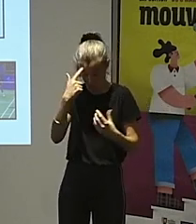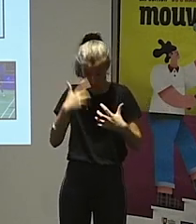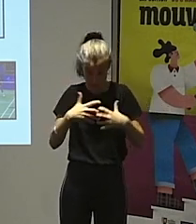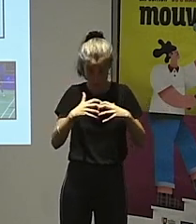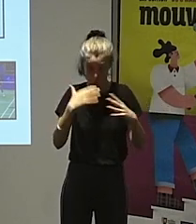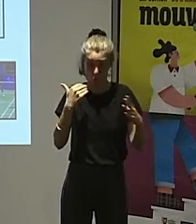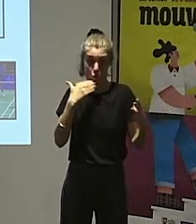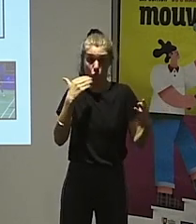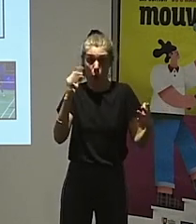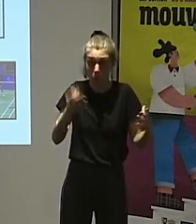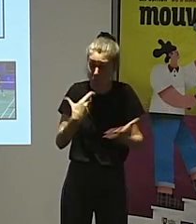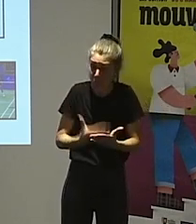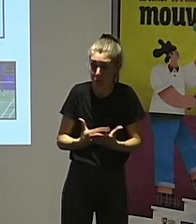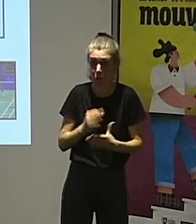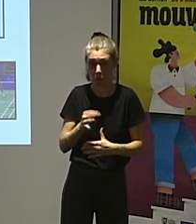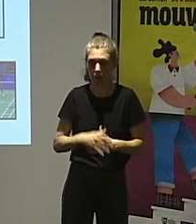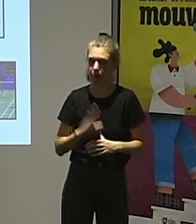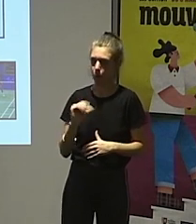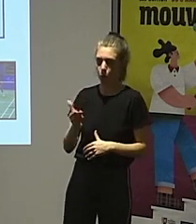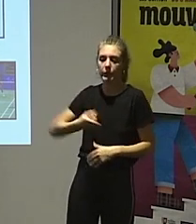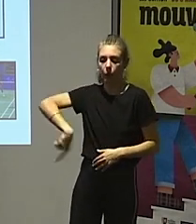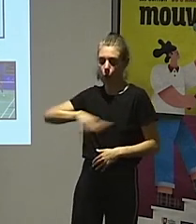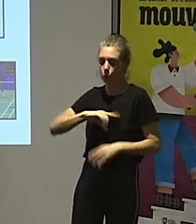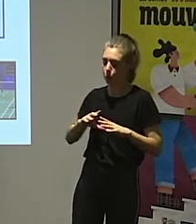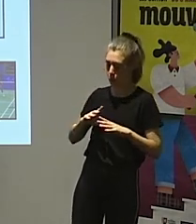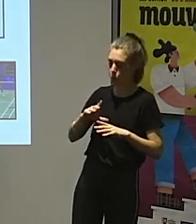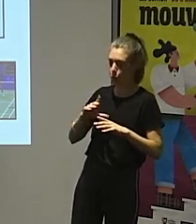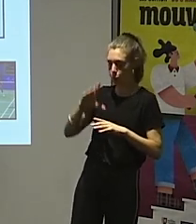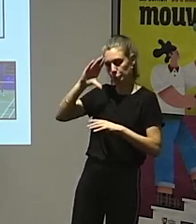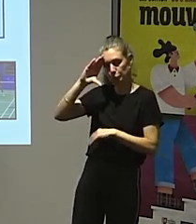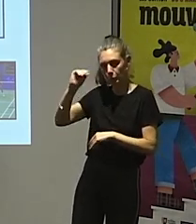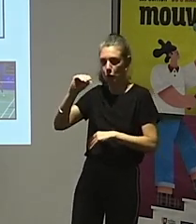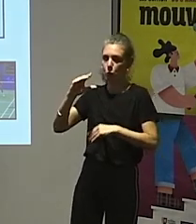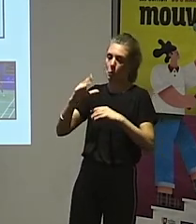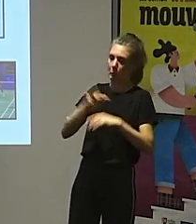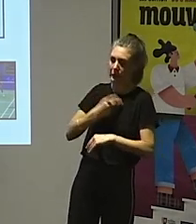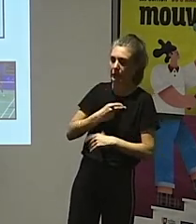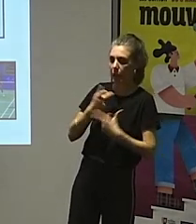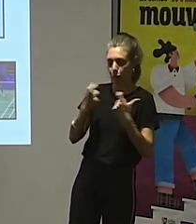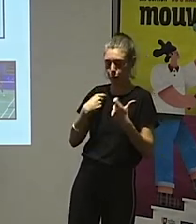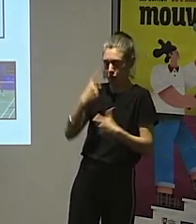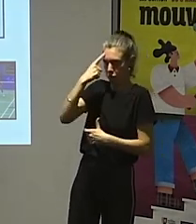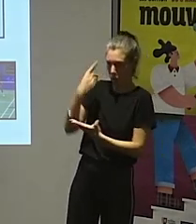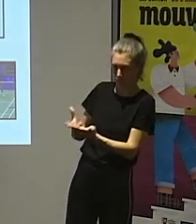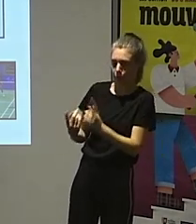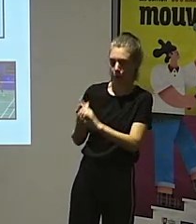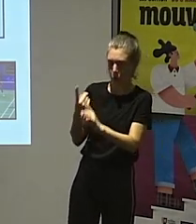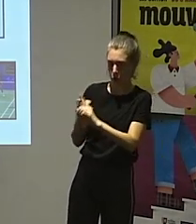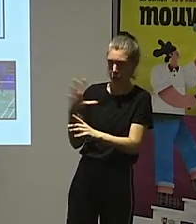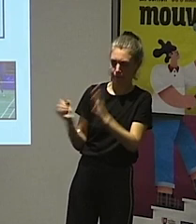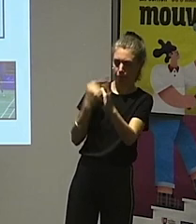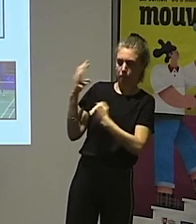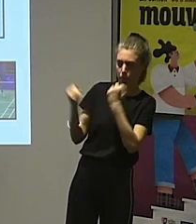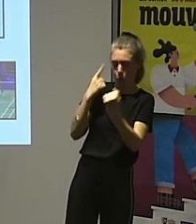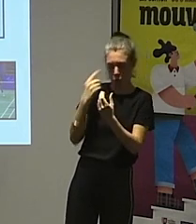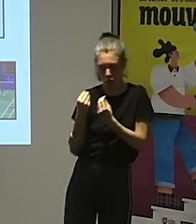divertissement aujourd'hui, ça en fait aussi un outil clairement thérapeutique. Donc, il est l'heure en fait, de rendre compte toutes les